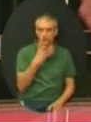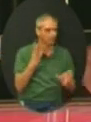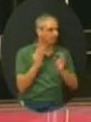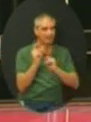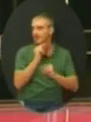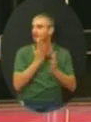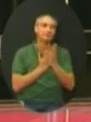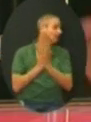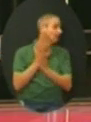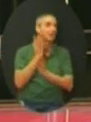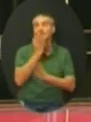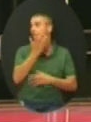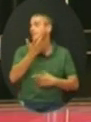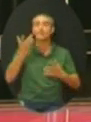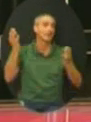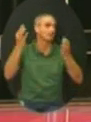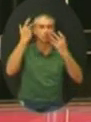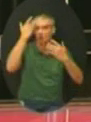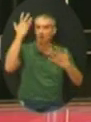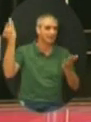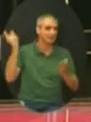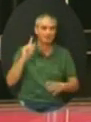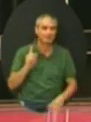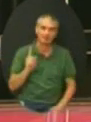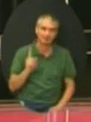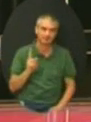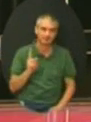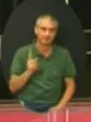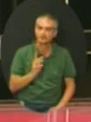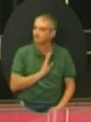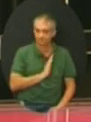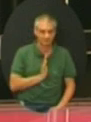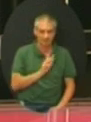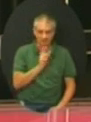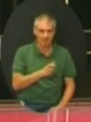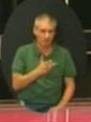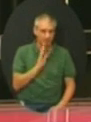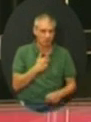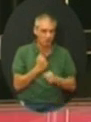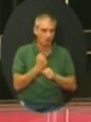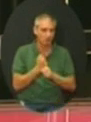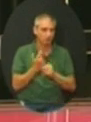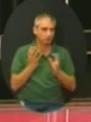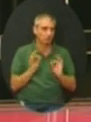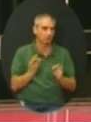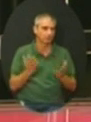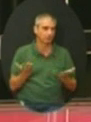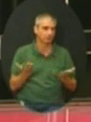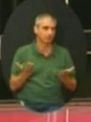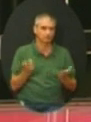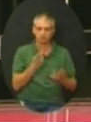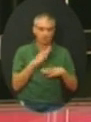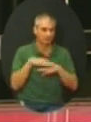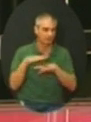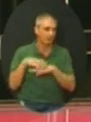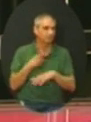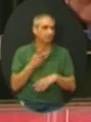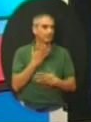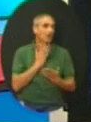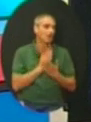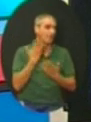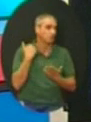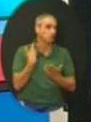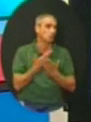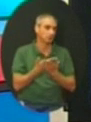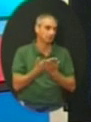הכי צדיקים, מריה הקדושה, אני לא יודע מי, אין בן אדם שיכול לעשות באופן כן, מובנה את שני התפקידים. אני